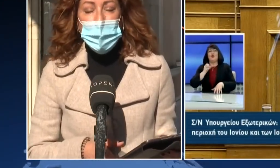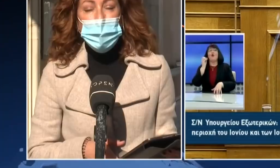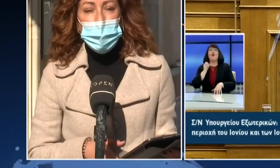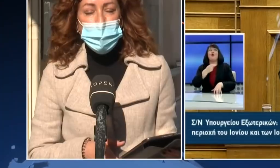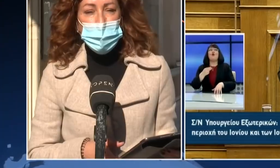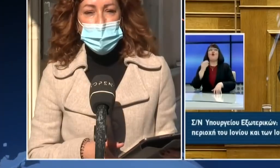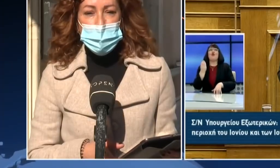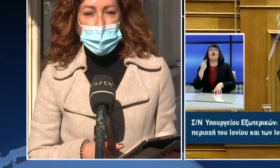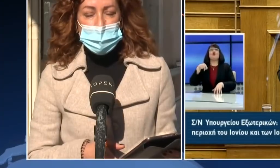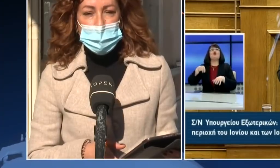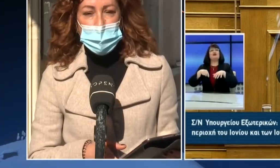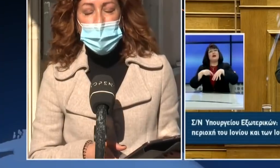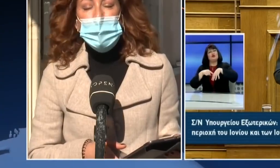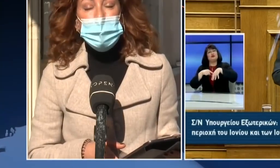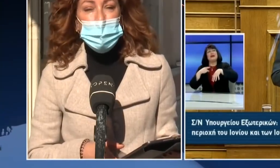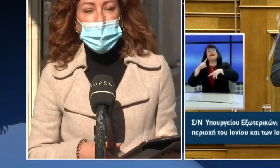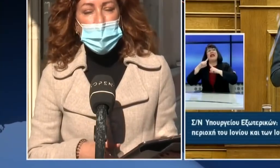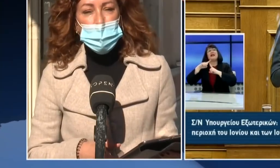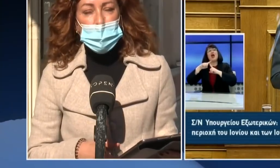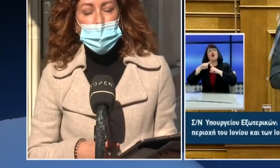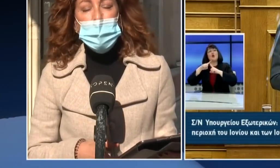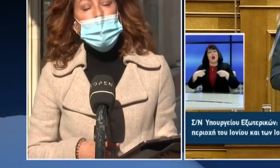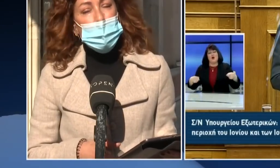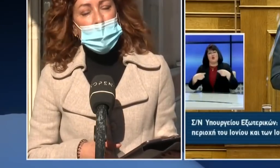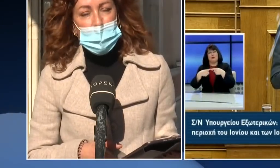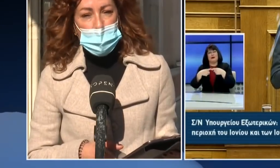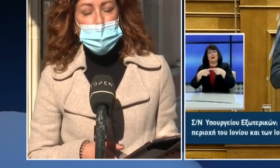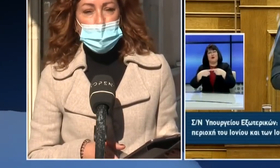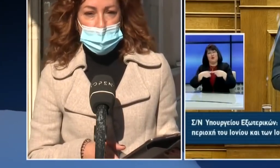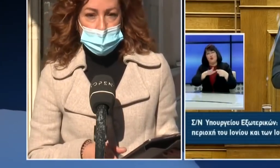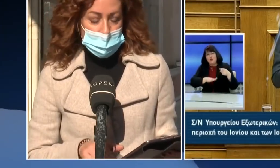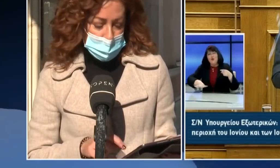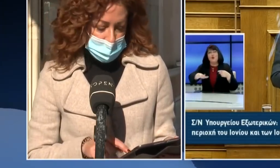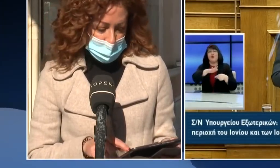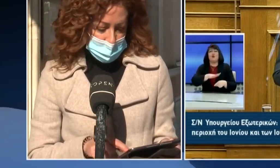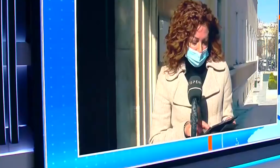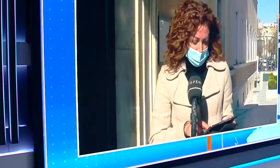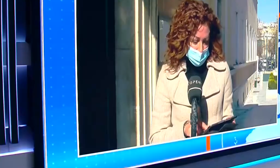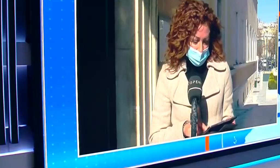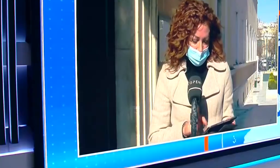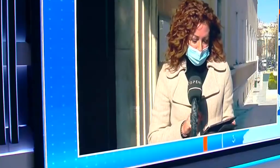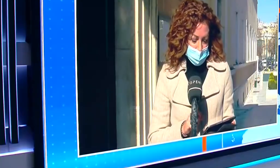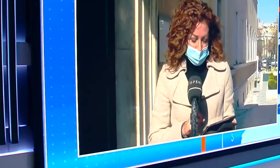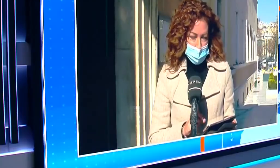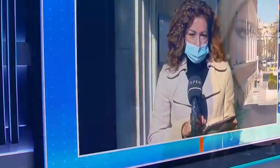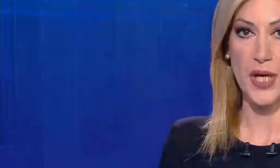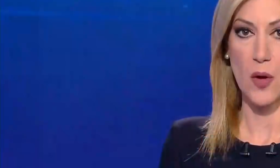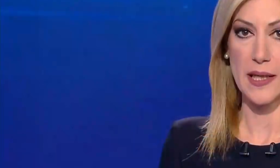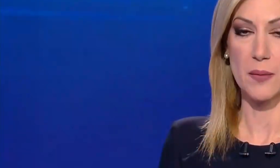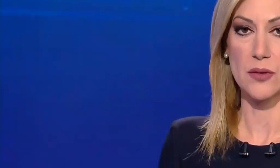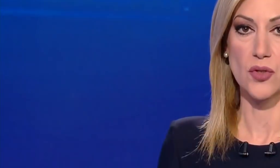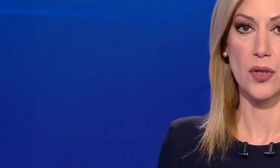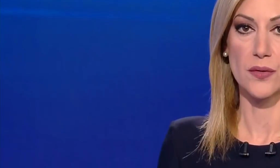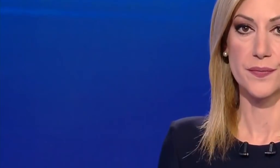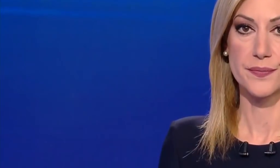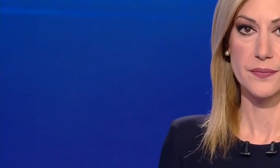δραστηριότητες μπορούν, όπως είπε χαρακτηριστικά, να περιμένουν λίγο, θα πάνε λίγο πιο πίσω. Να ακούσουμε λοιπόν τι είπε ο Πρωθυπουργός για το